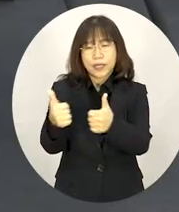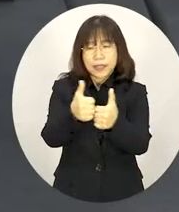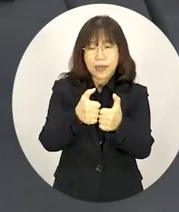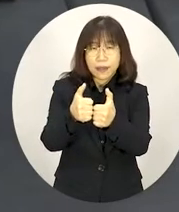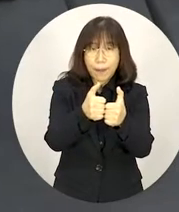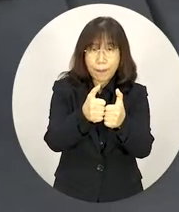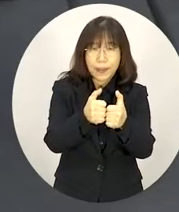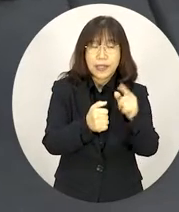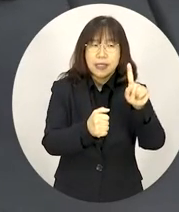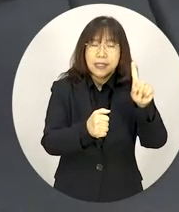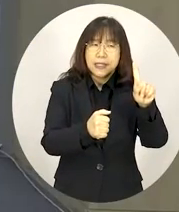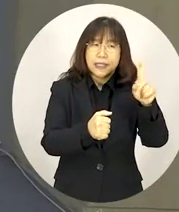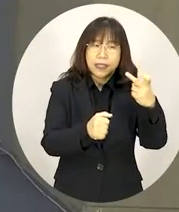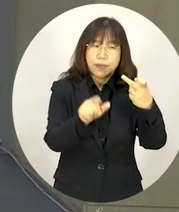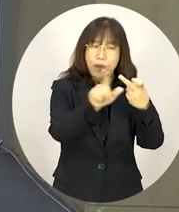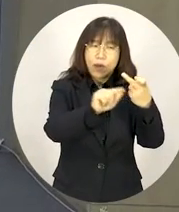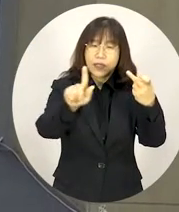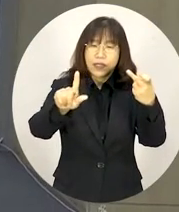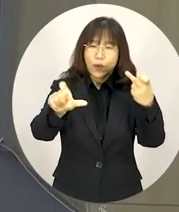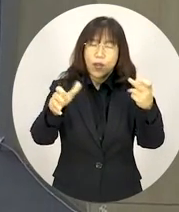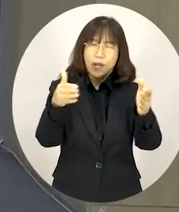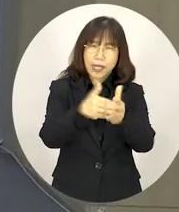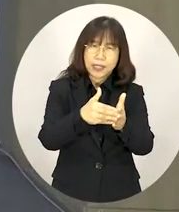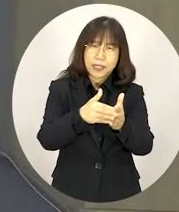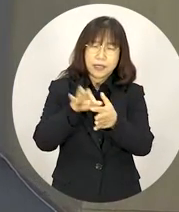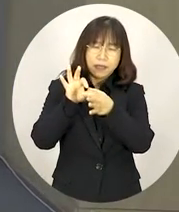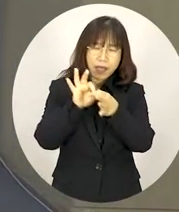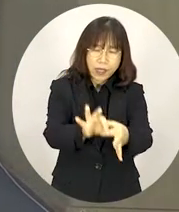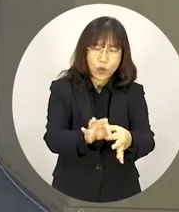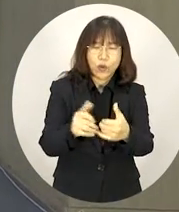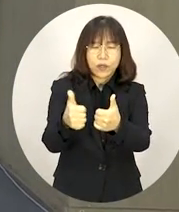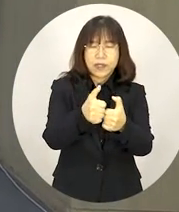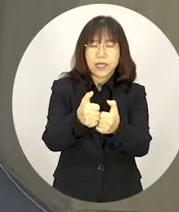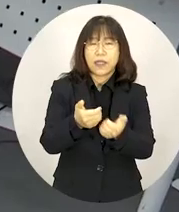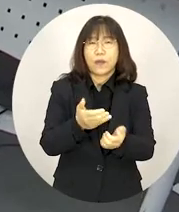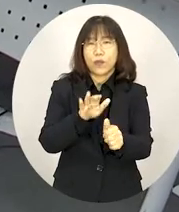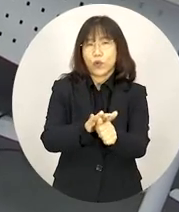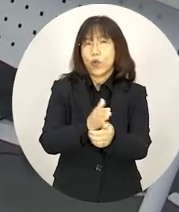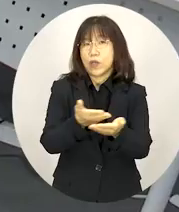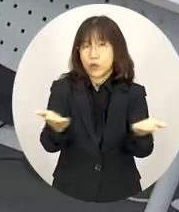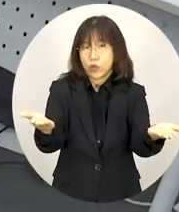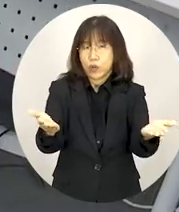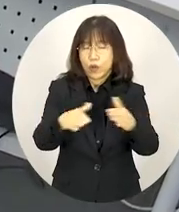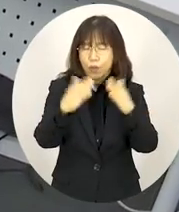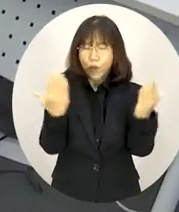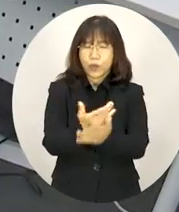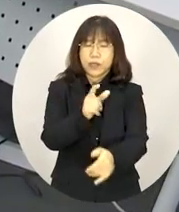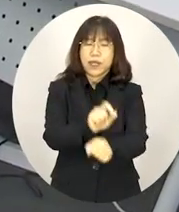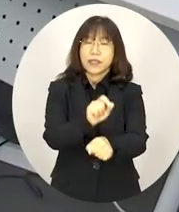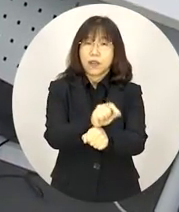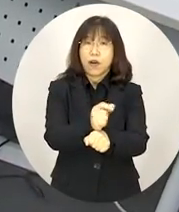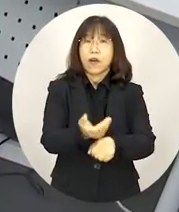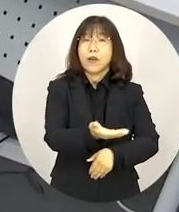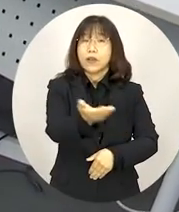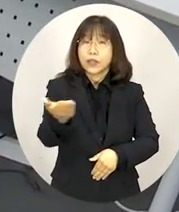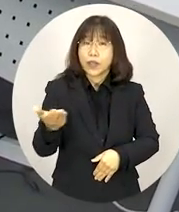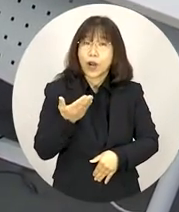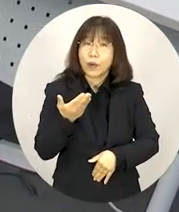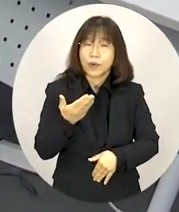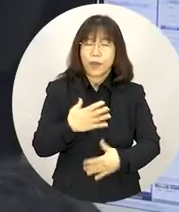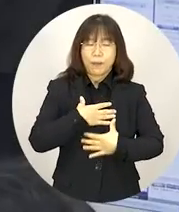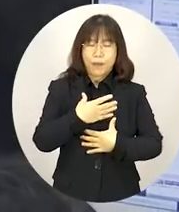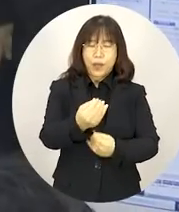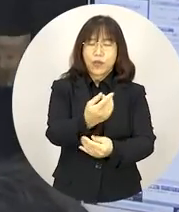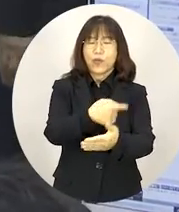종부세 납부 마감일인 12월 15일까지 운영합니다. 강서구는 앞으로도 모든 행정에 구민의 편의를